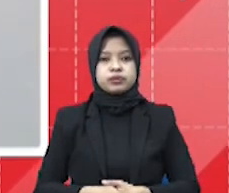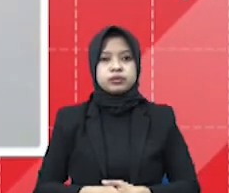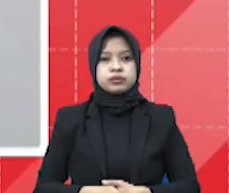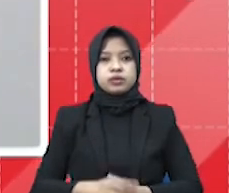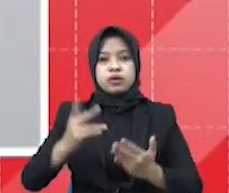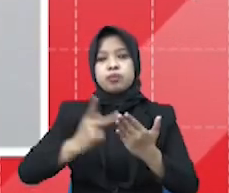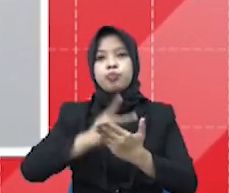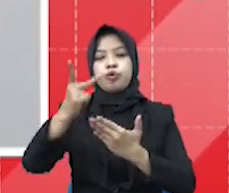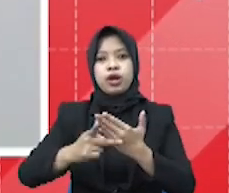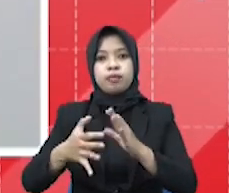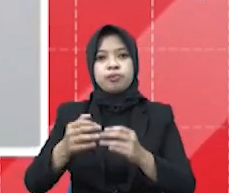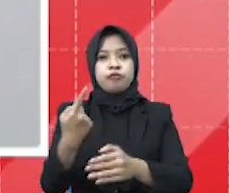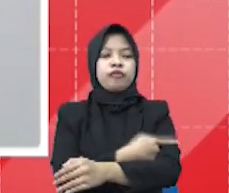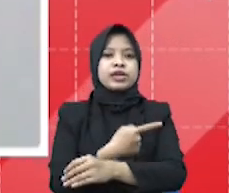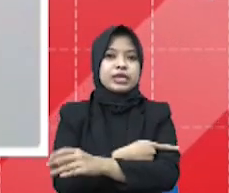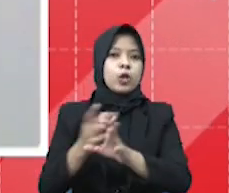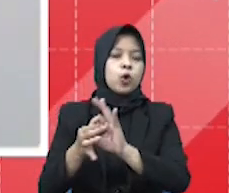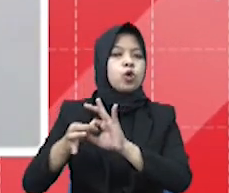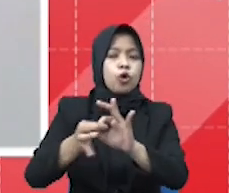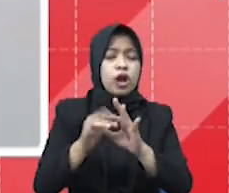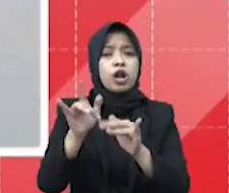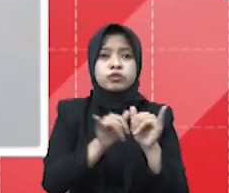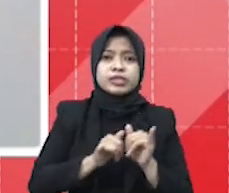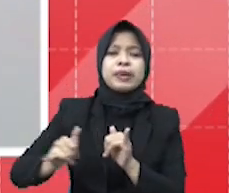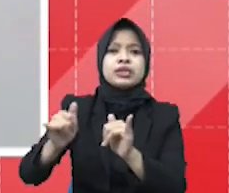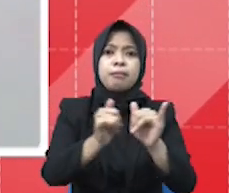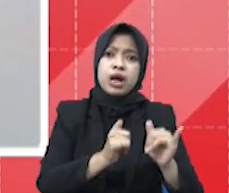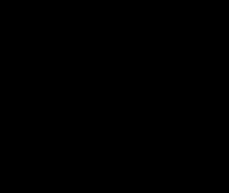vaksin gotong royong ini benar-benar gotong royong, jangan dibebankan kepada pengusaha.